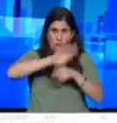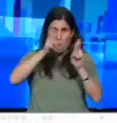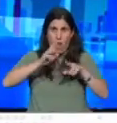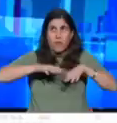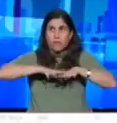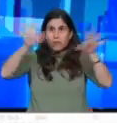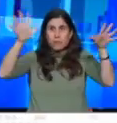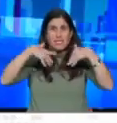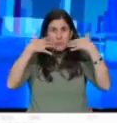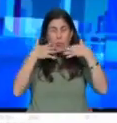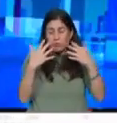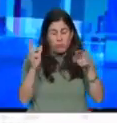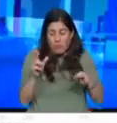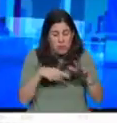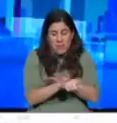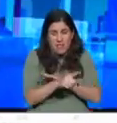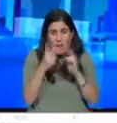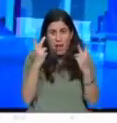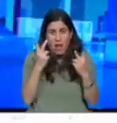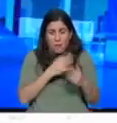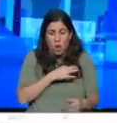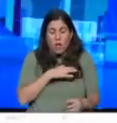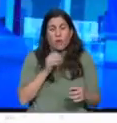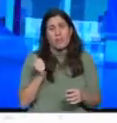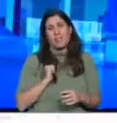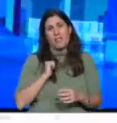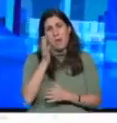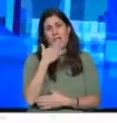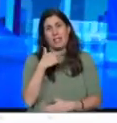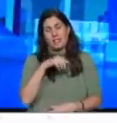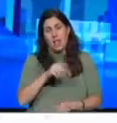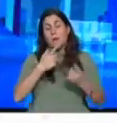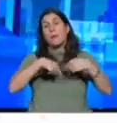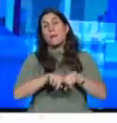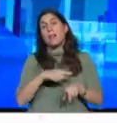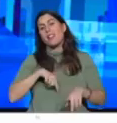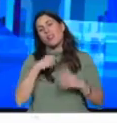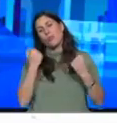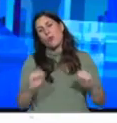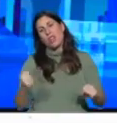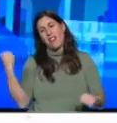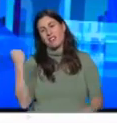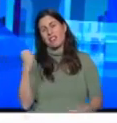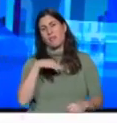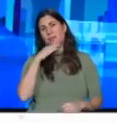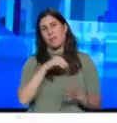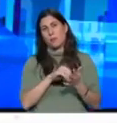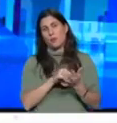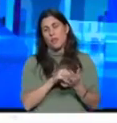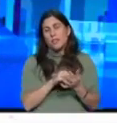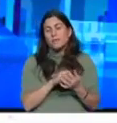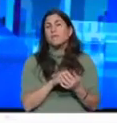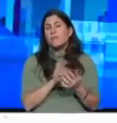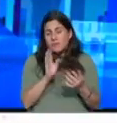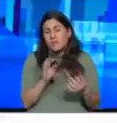ברמת בגידה בעיניי, בערכים שלנו ובצבא ההגנה לישראל. יחד עם זאת, אנחנו דמוקרטיה חזקה מספיק כדי להתגונן גם בפני